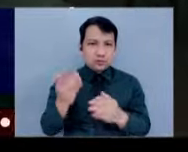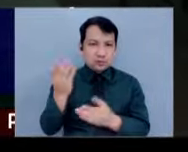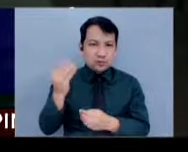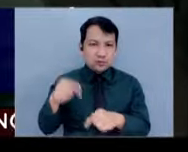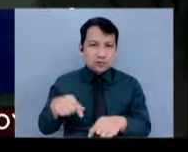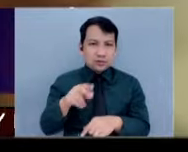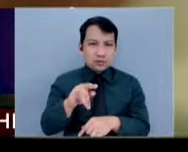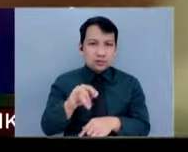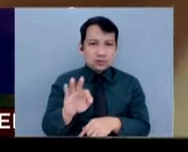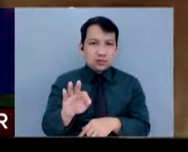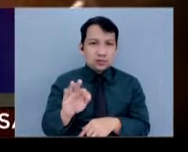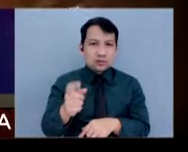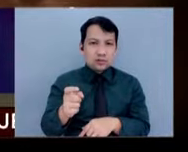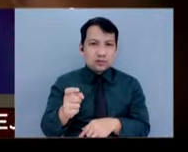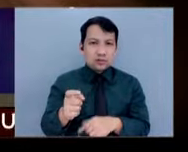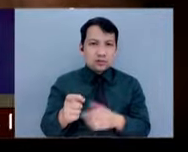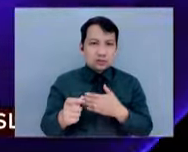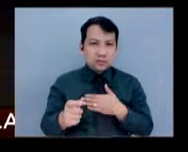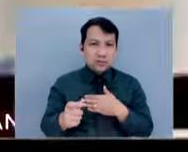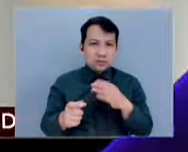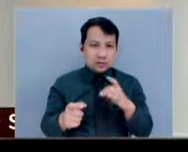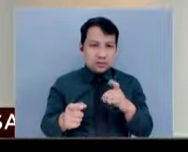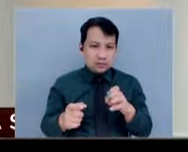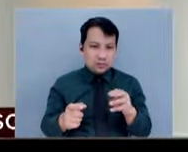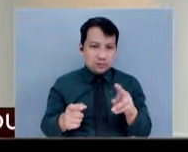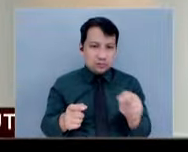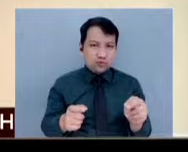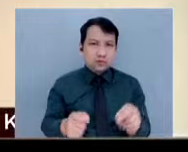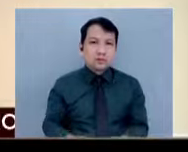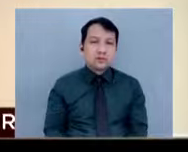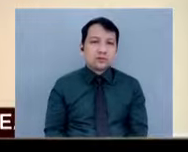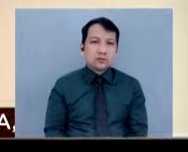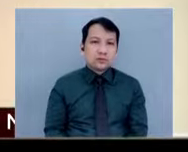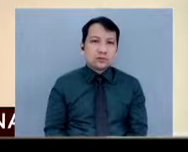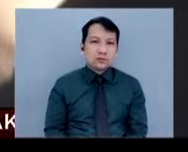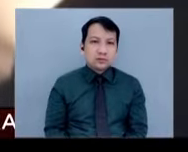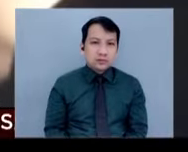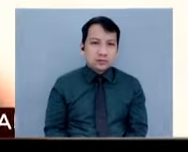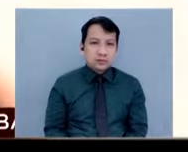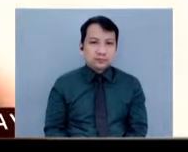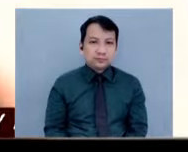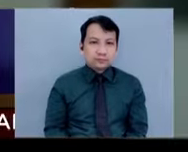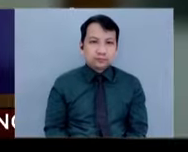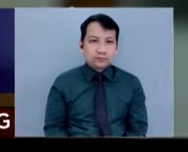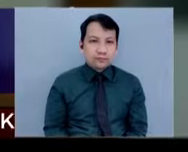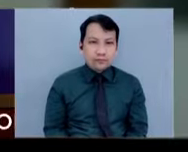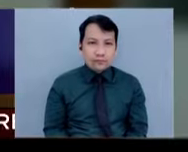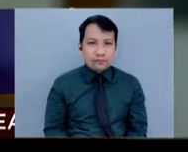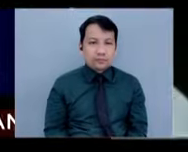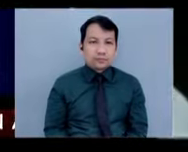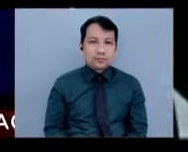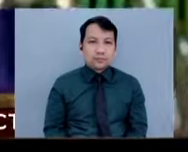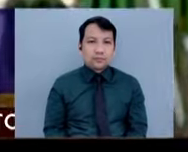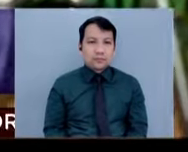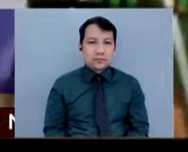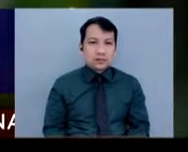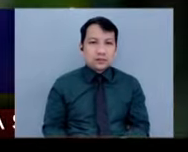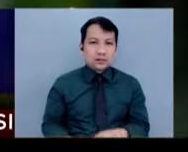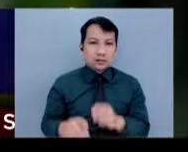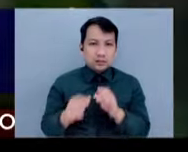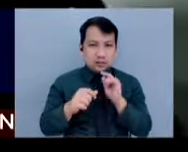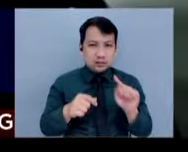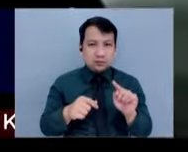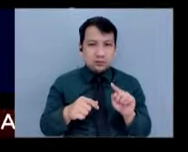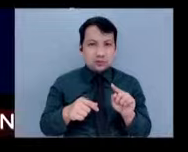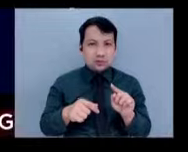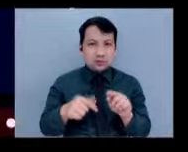series na My Demon. 오늘 우리 결혼 기념일 Itinanggi naman ng talent agency ng isa pang